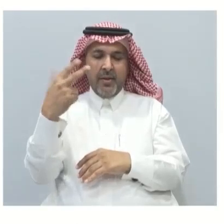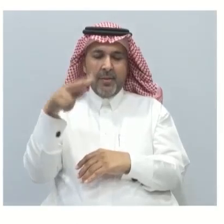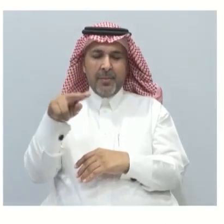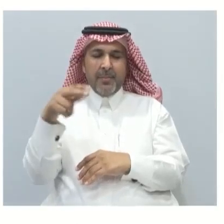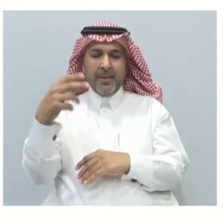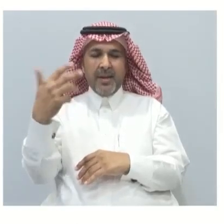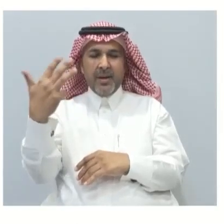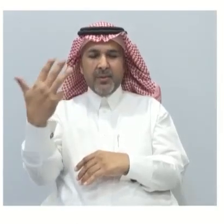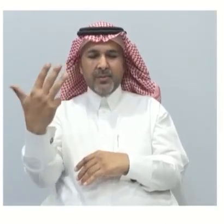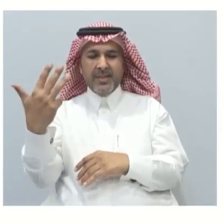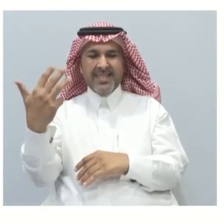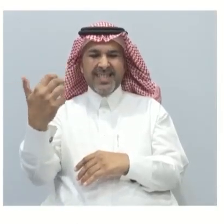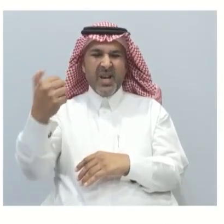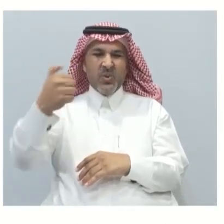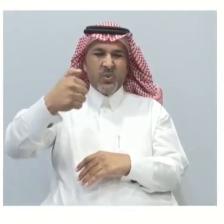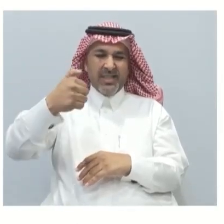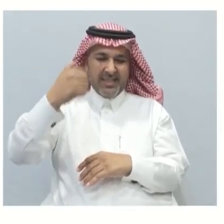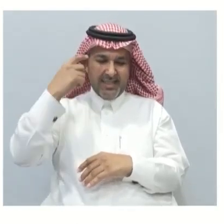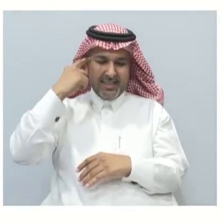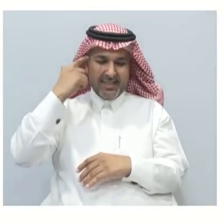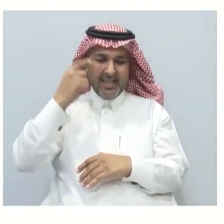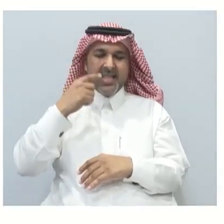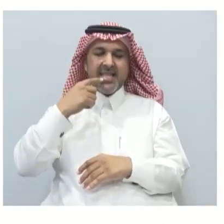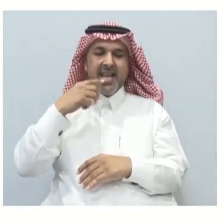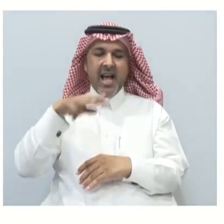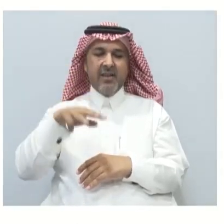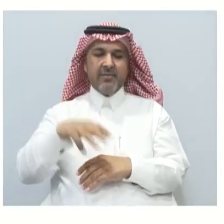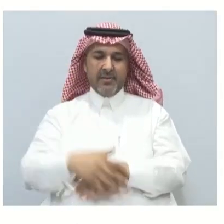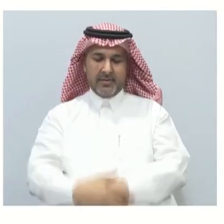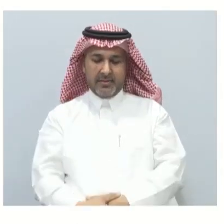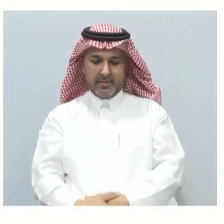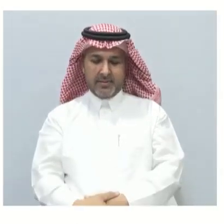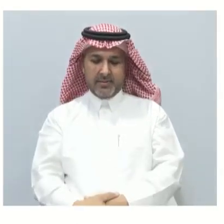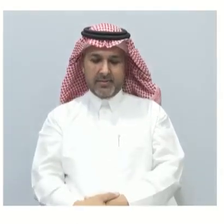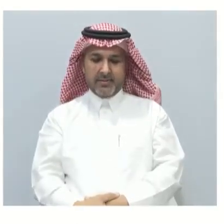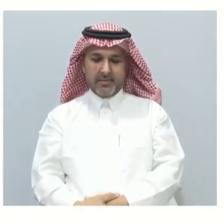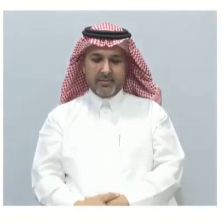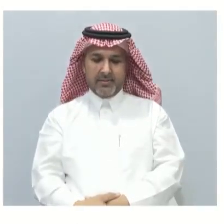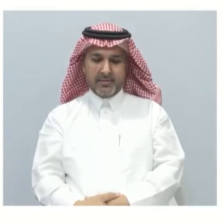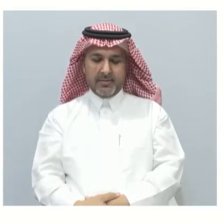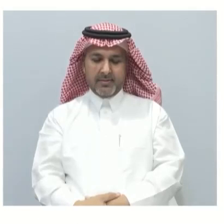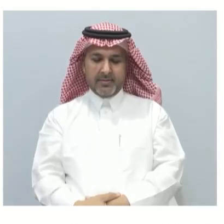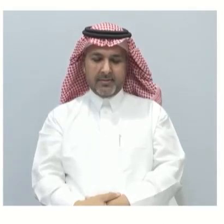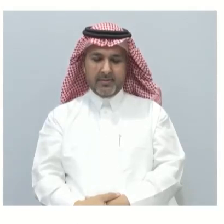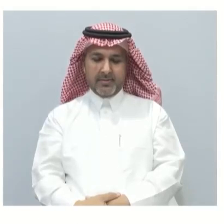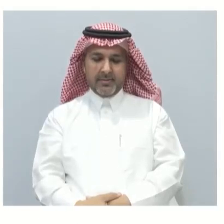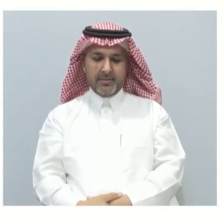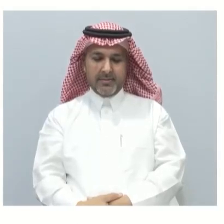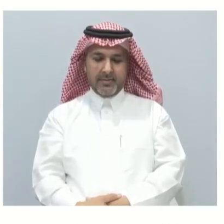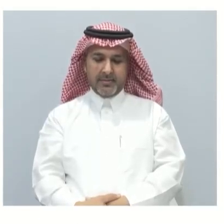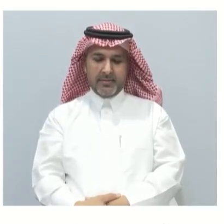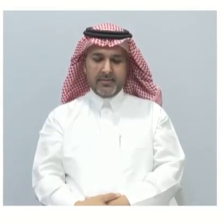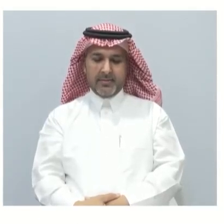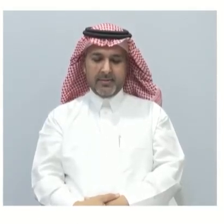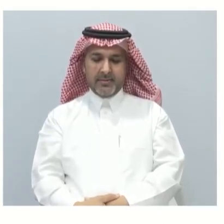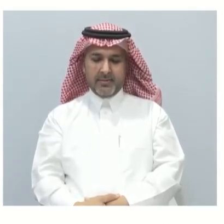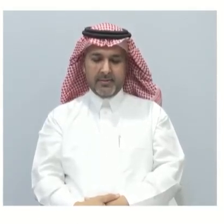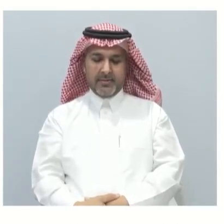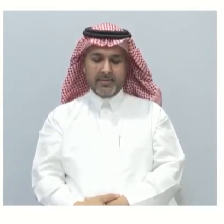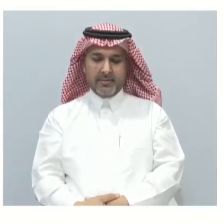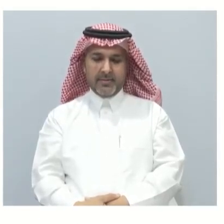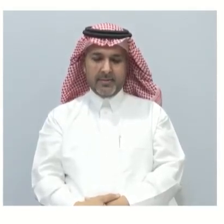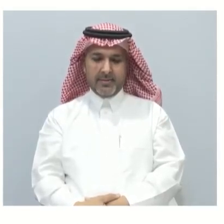و869 200 و 9869 طبعا الوحده هنا ايش